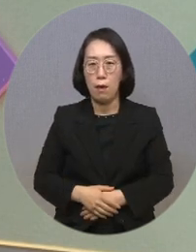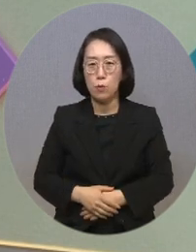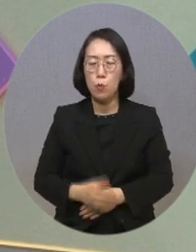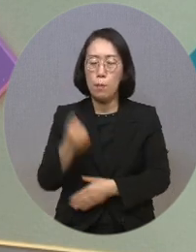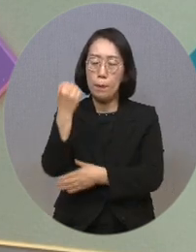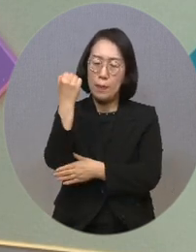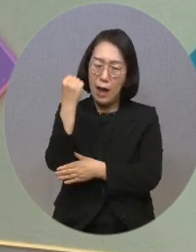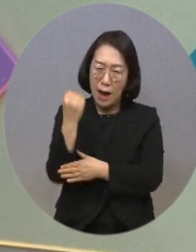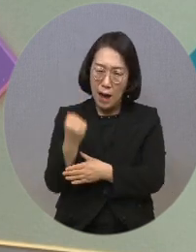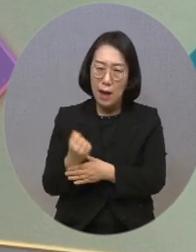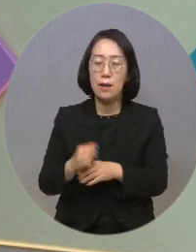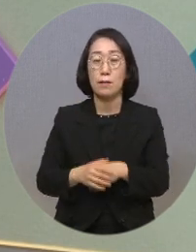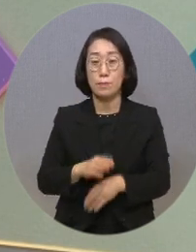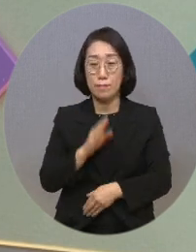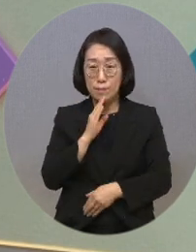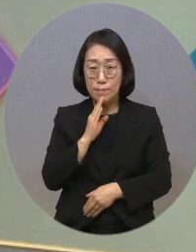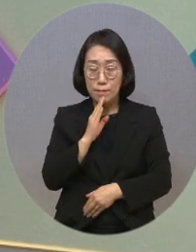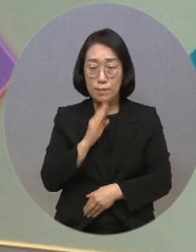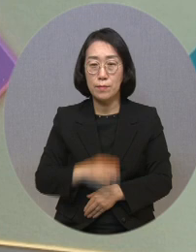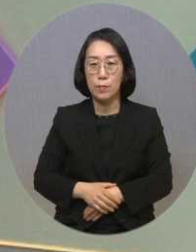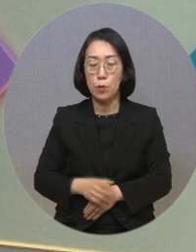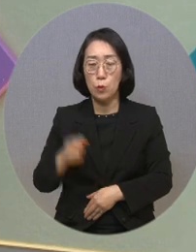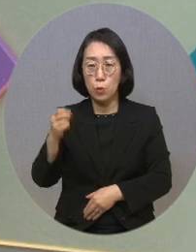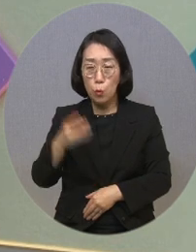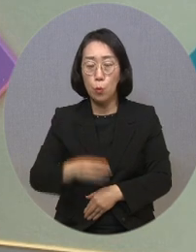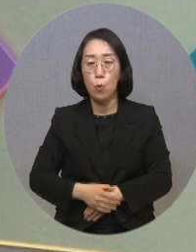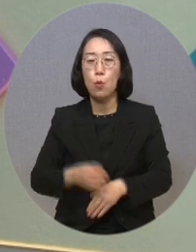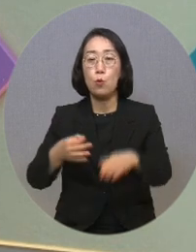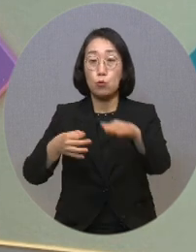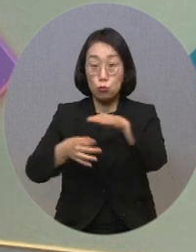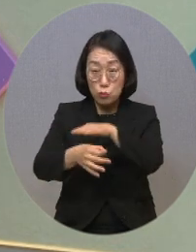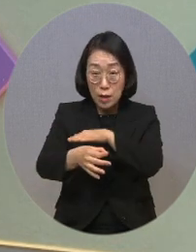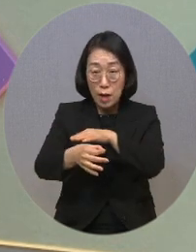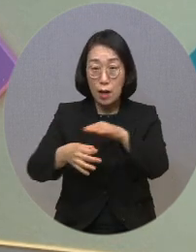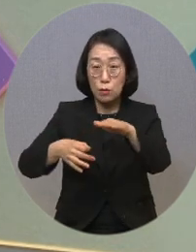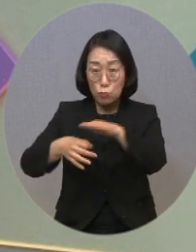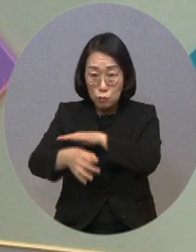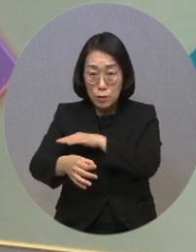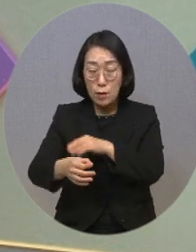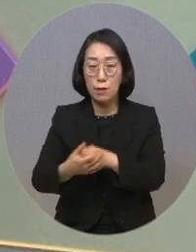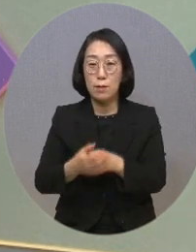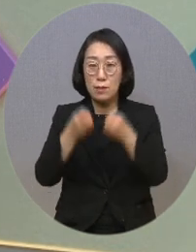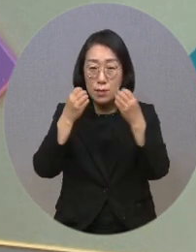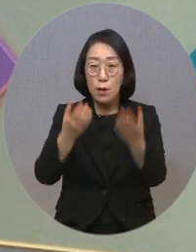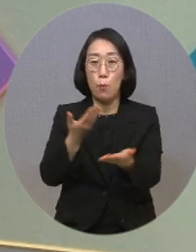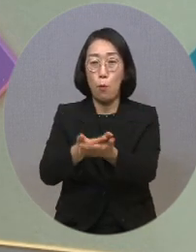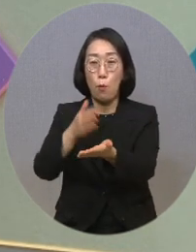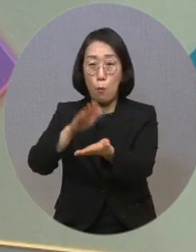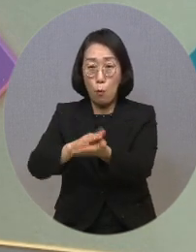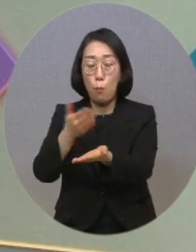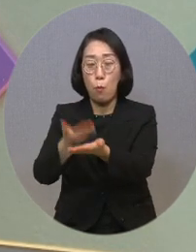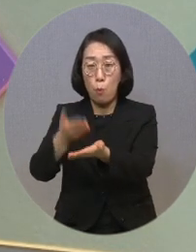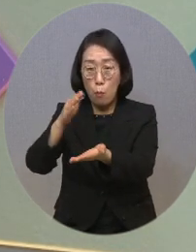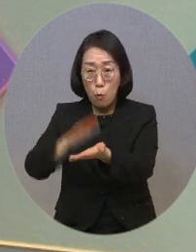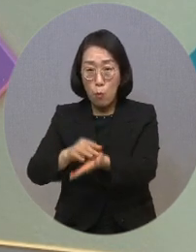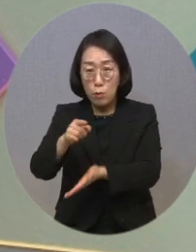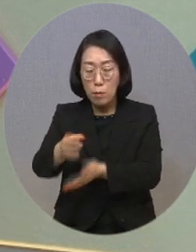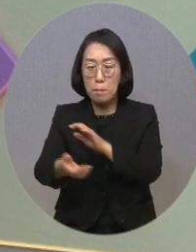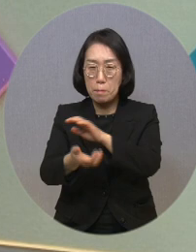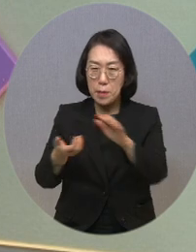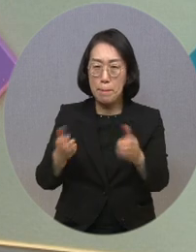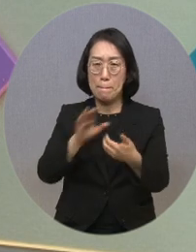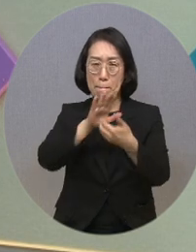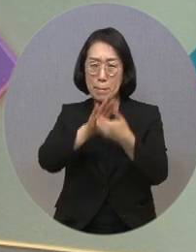노화가 되고 있고 거기에 대한 어떤 재투자, 국가산단, 기업 제 입장에서 그런 것들을 미연에 좀